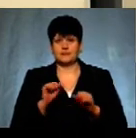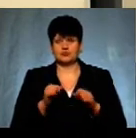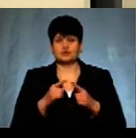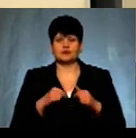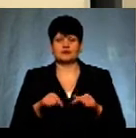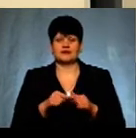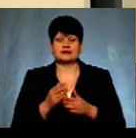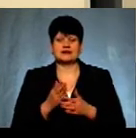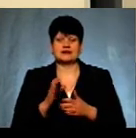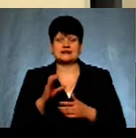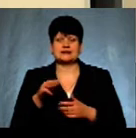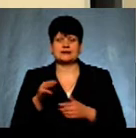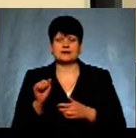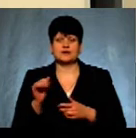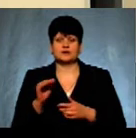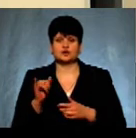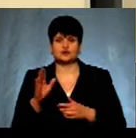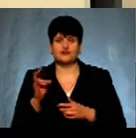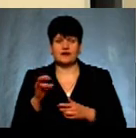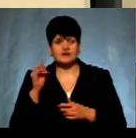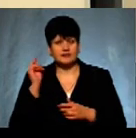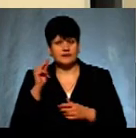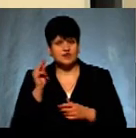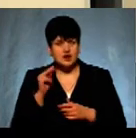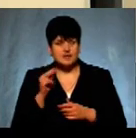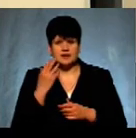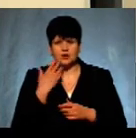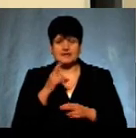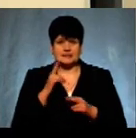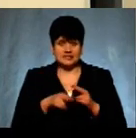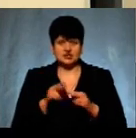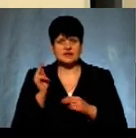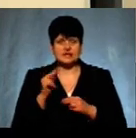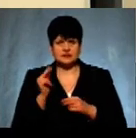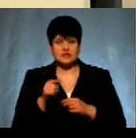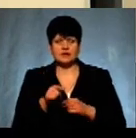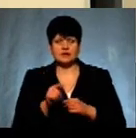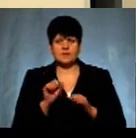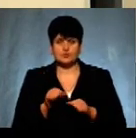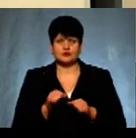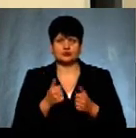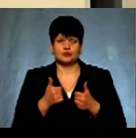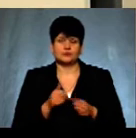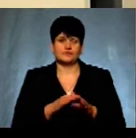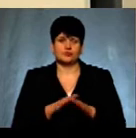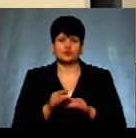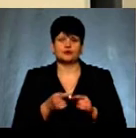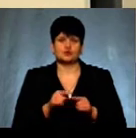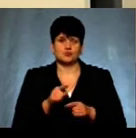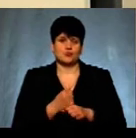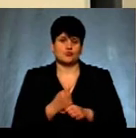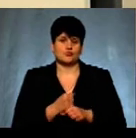те саме стажування. Тобто людина якийсь період часу навчається, і вже коли закінчується навчання, вона вже може добре виконувати ту чи іншу